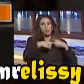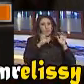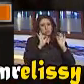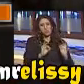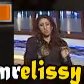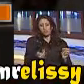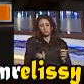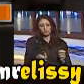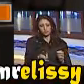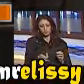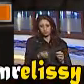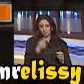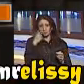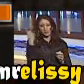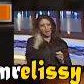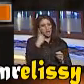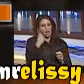فالرن